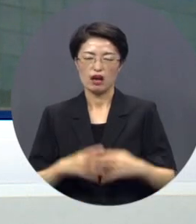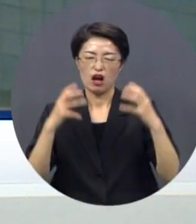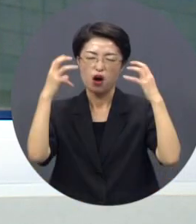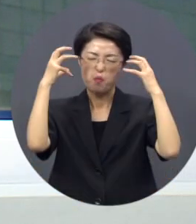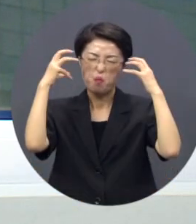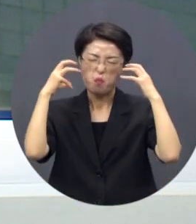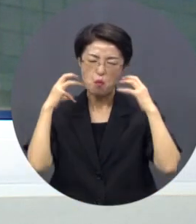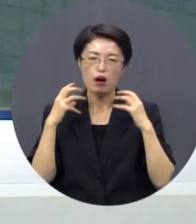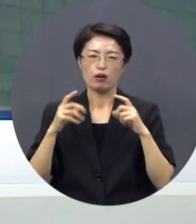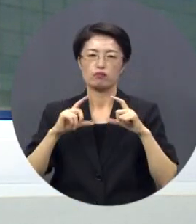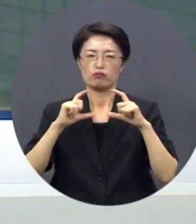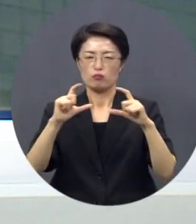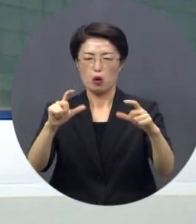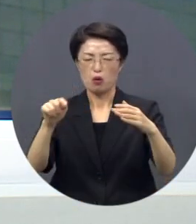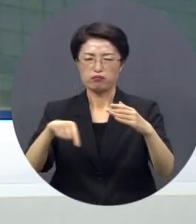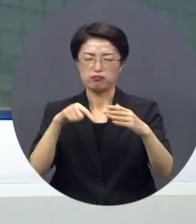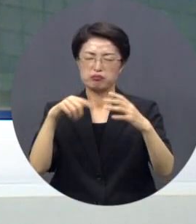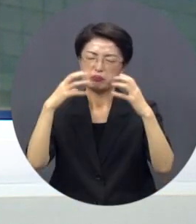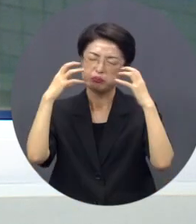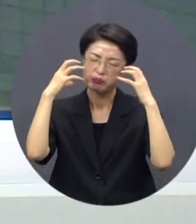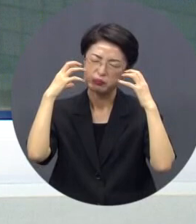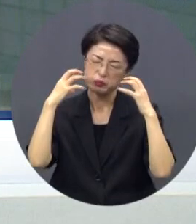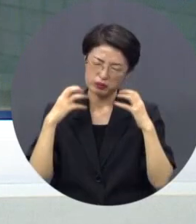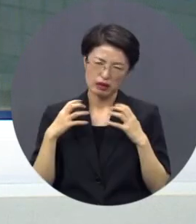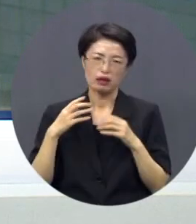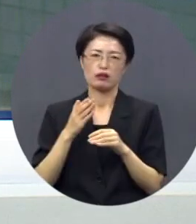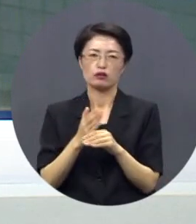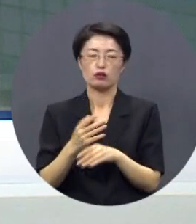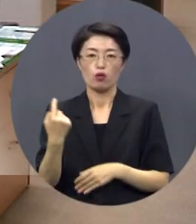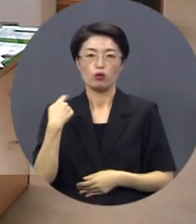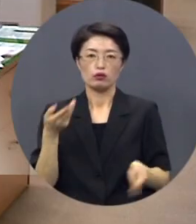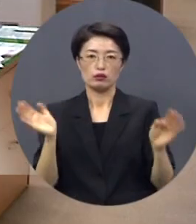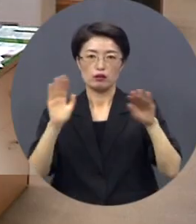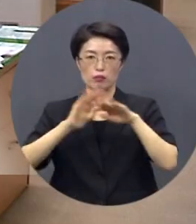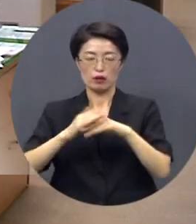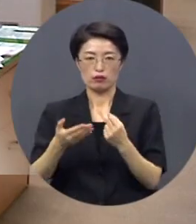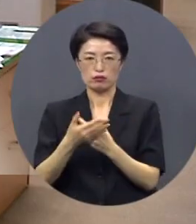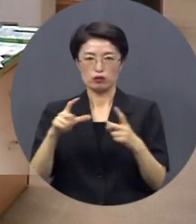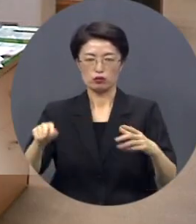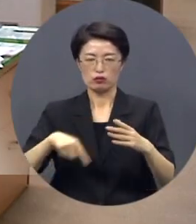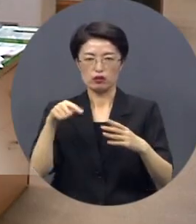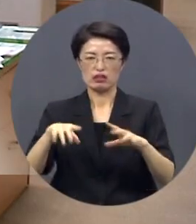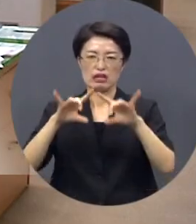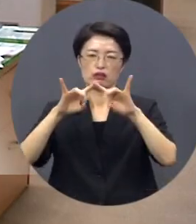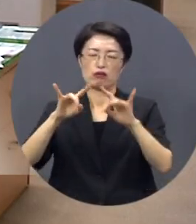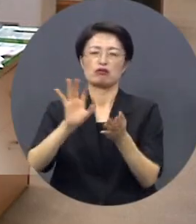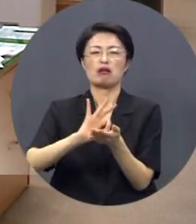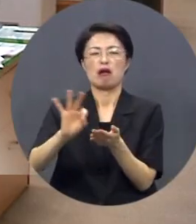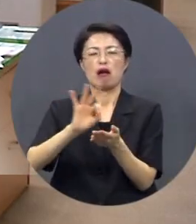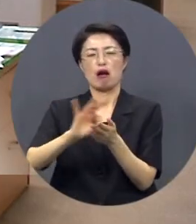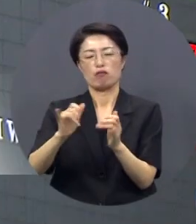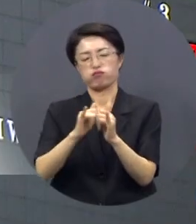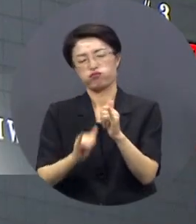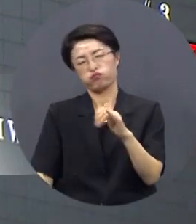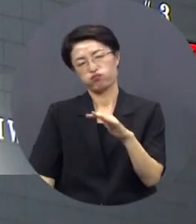폭염경보 속 찜통더위가 기승을 부리면서 어젯밤 제주 지역의 전력 사용량이